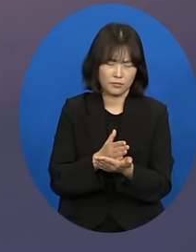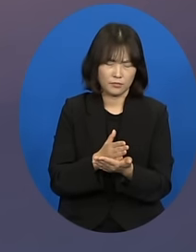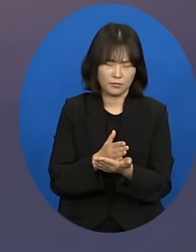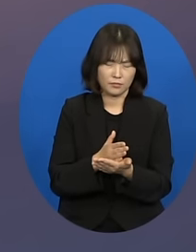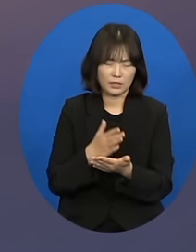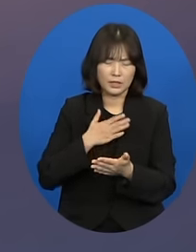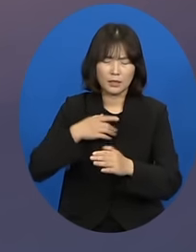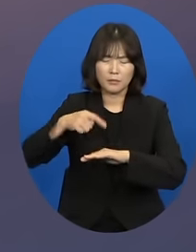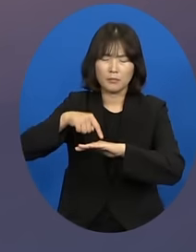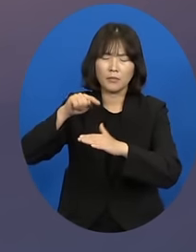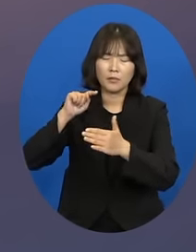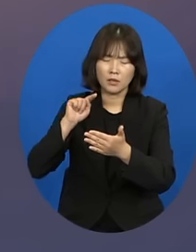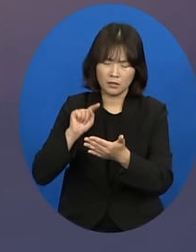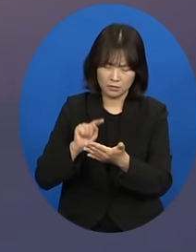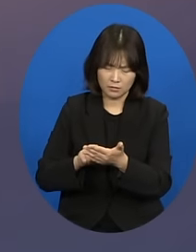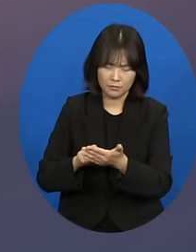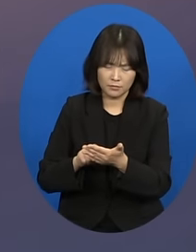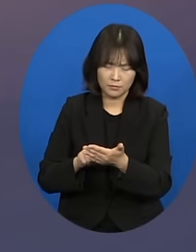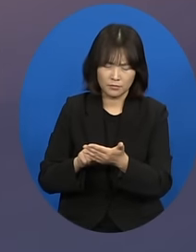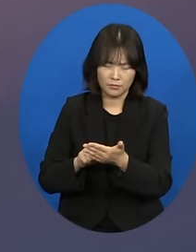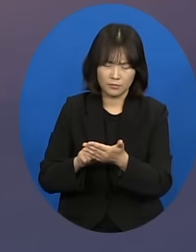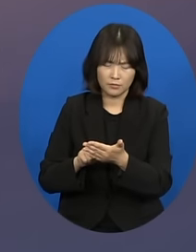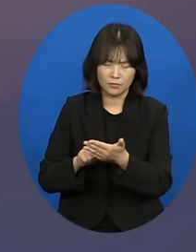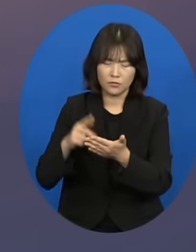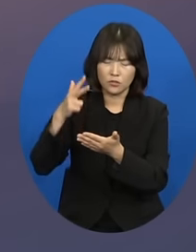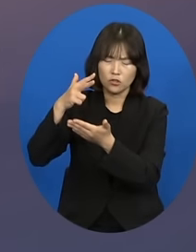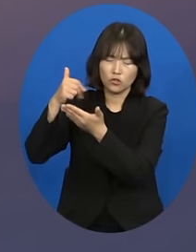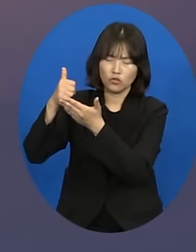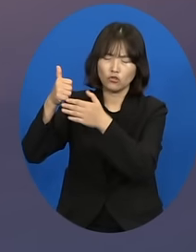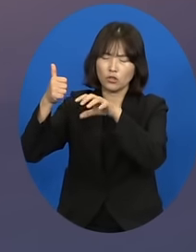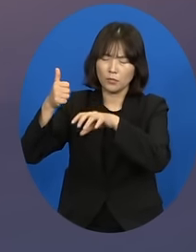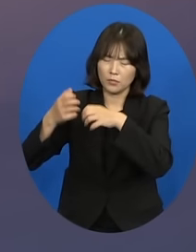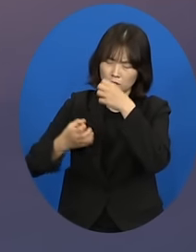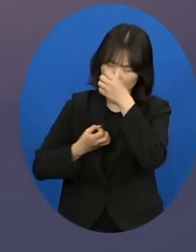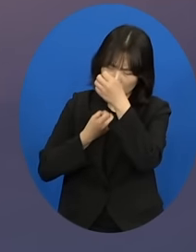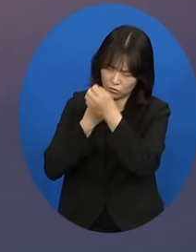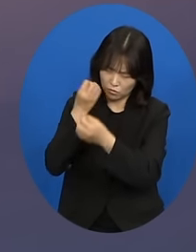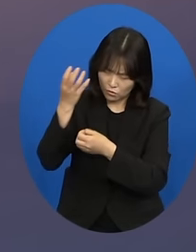내 마음을 주 앞에 쏟아놓고